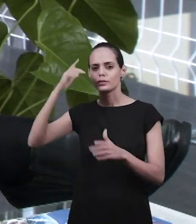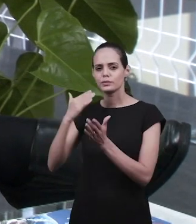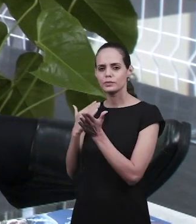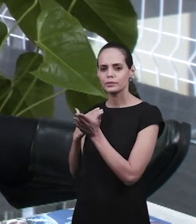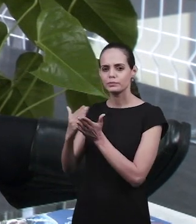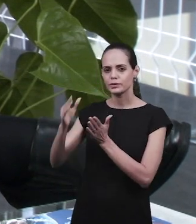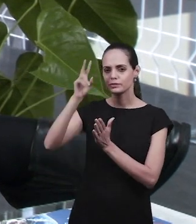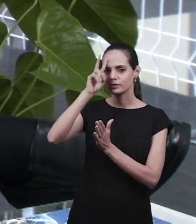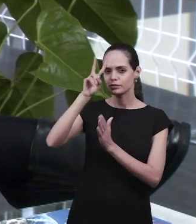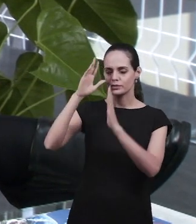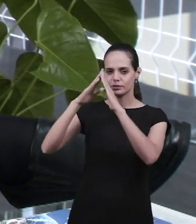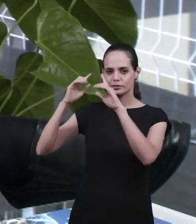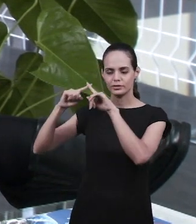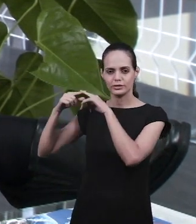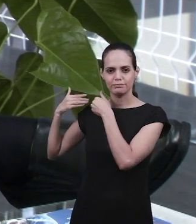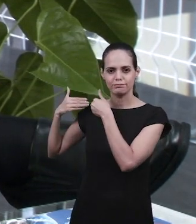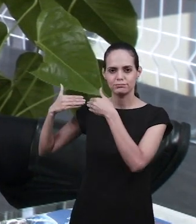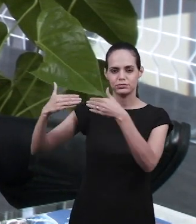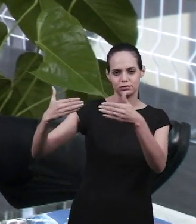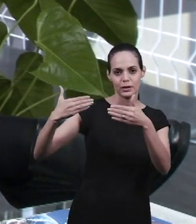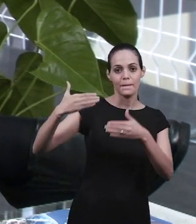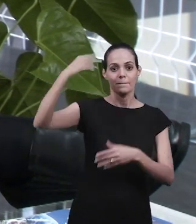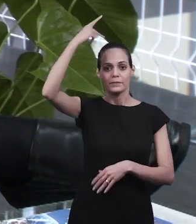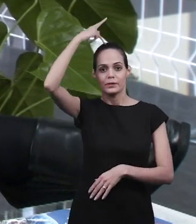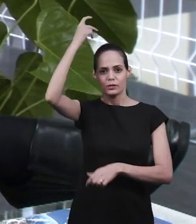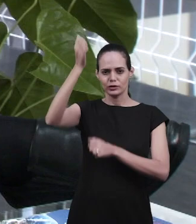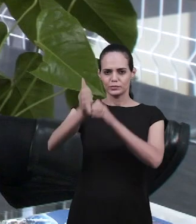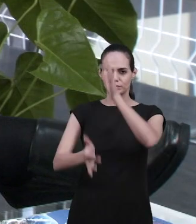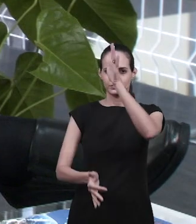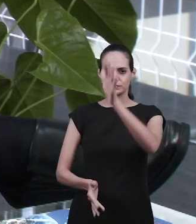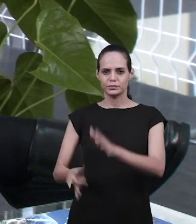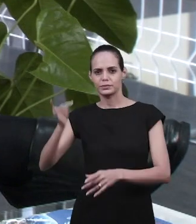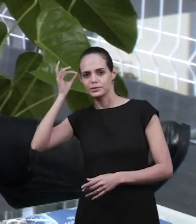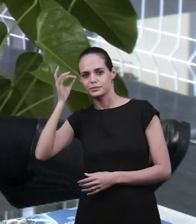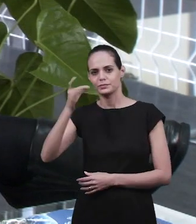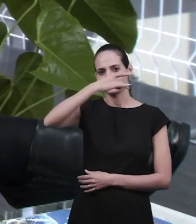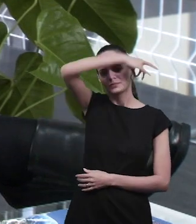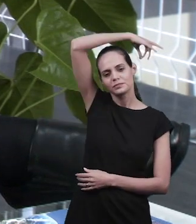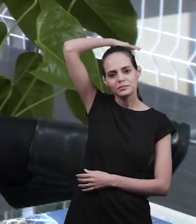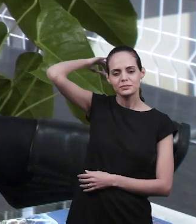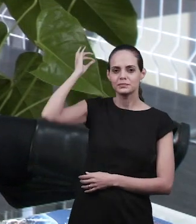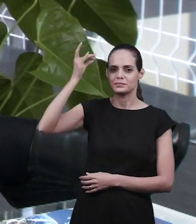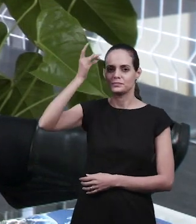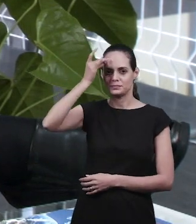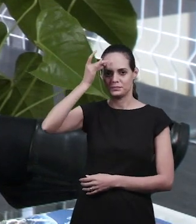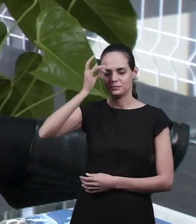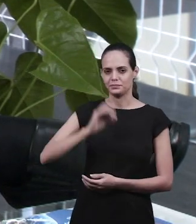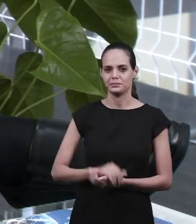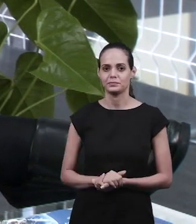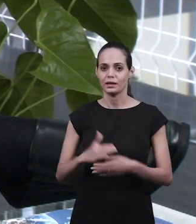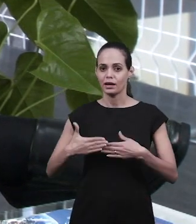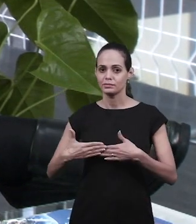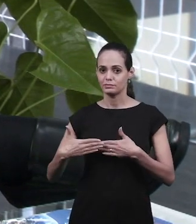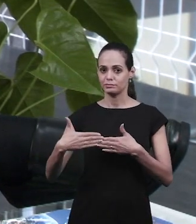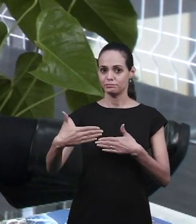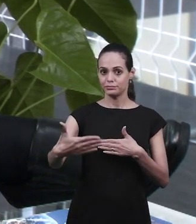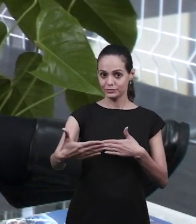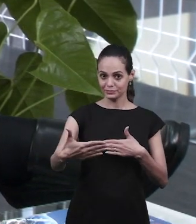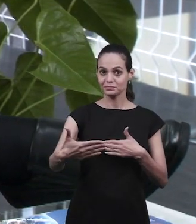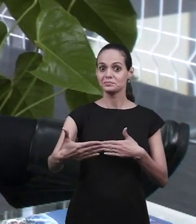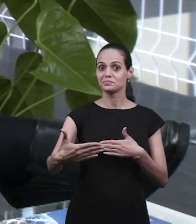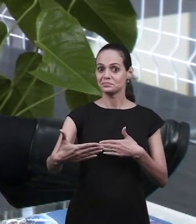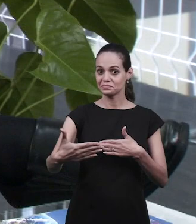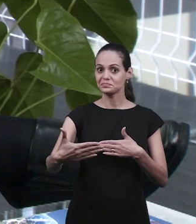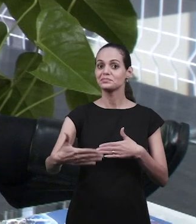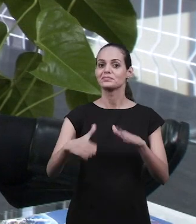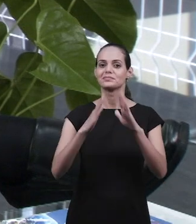de l'Église a été le versement du Saint-Esprit dans le jour de la Pentecôte. Et à partir de là, l'Église a commencé